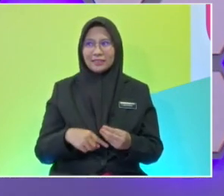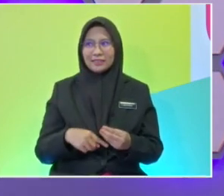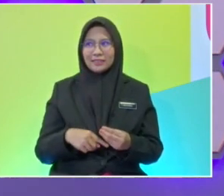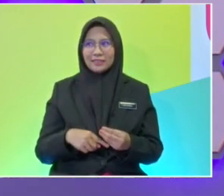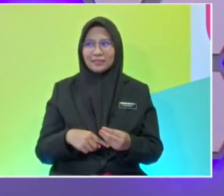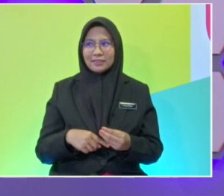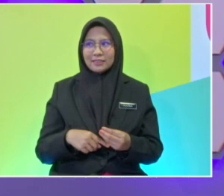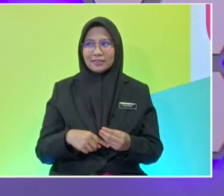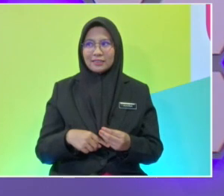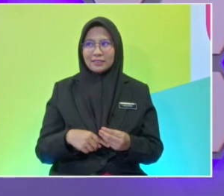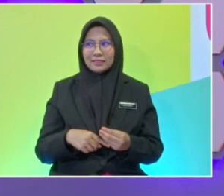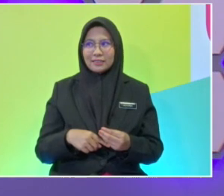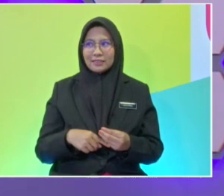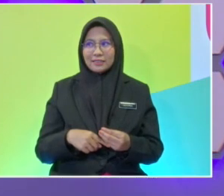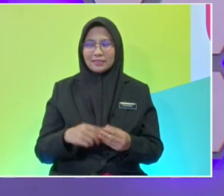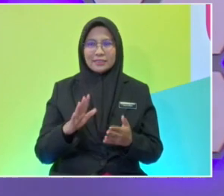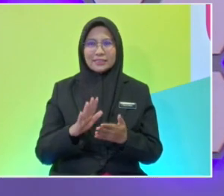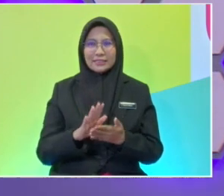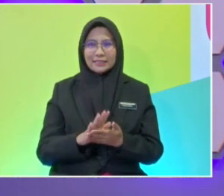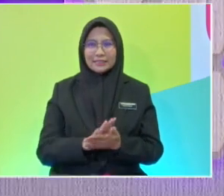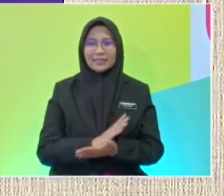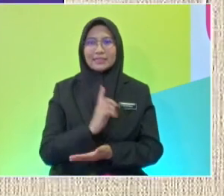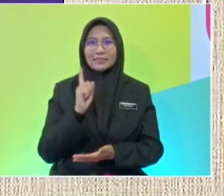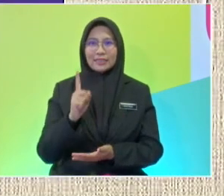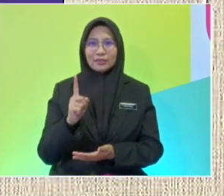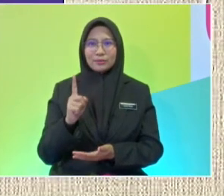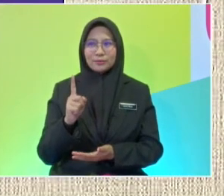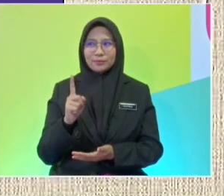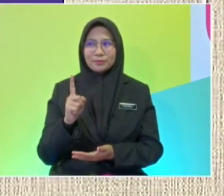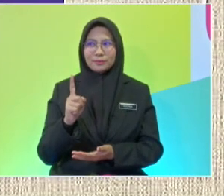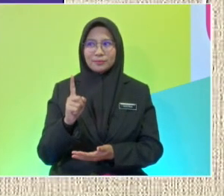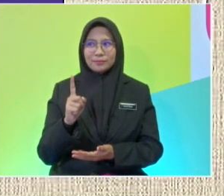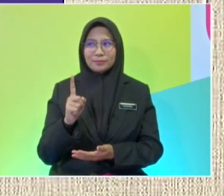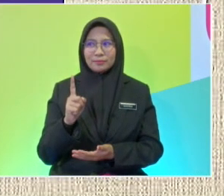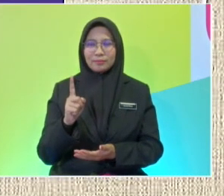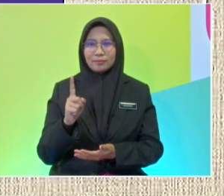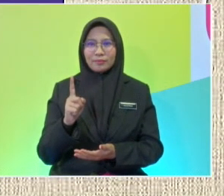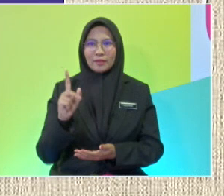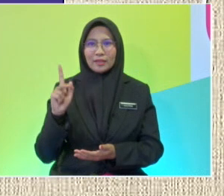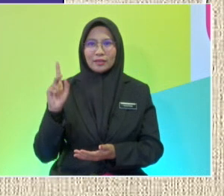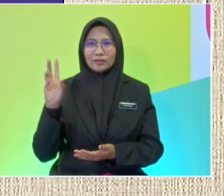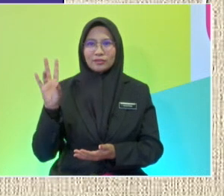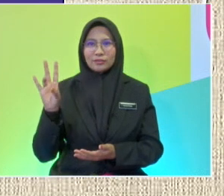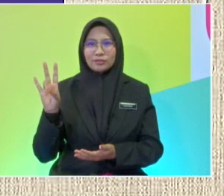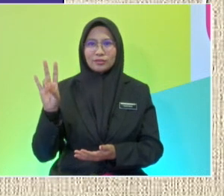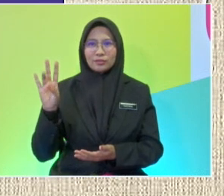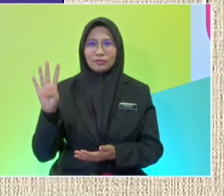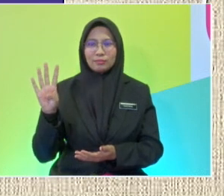berkaitan dengan kertas pondasi mati media kertas 1 yaitu kop 7403